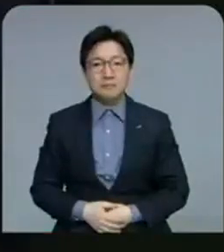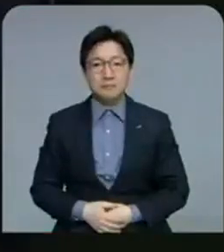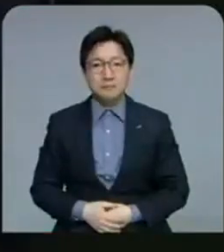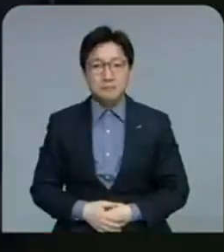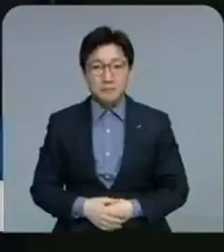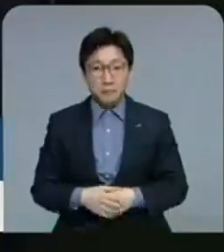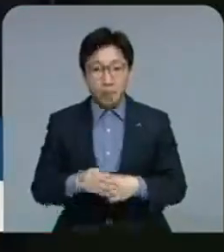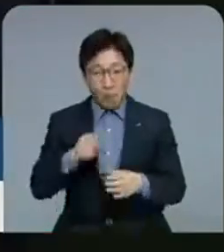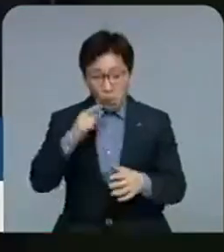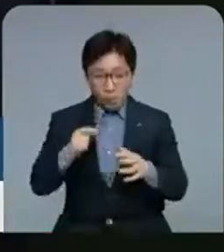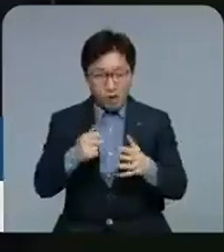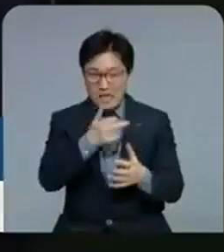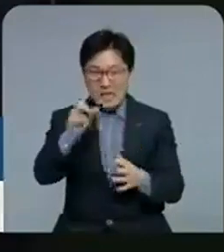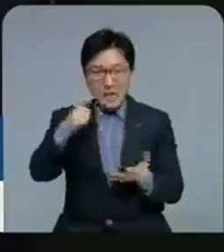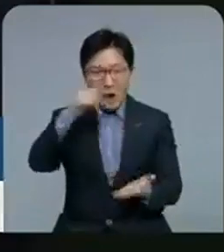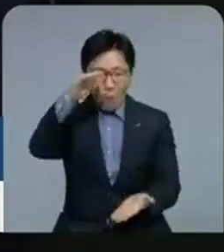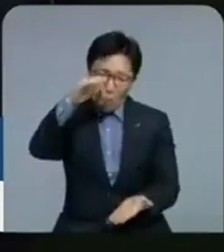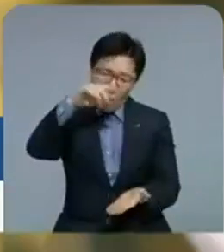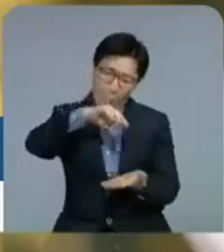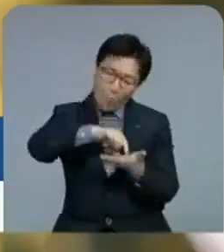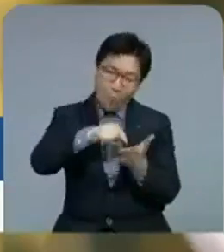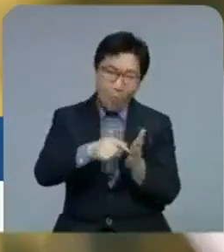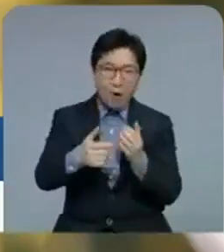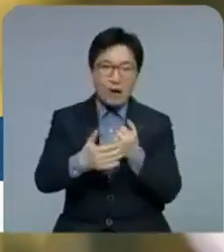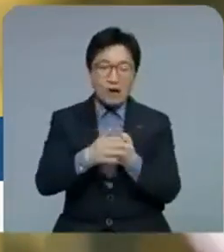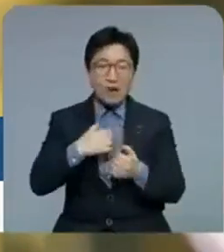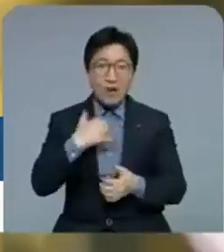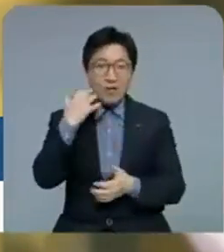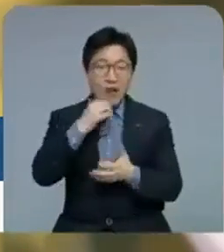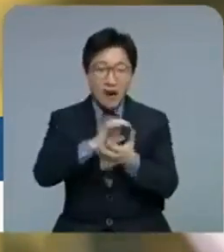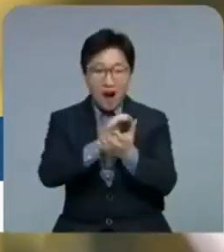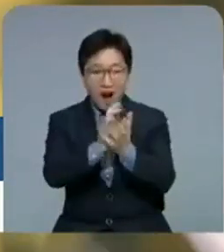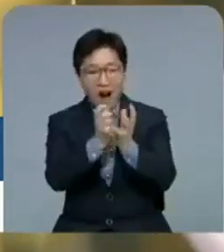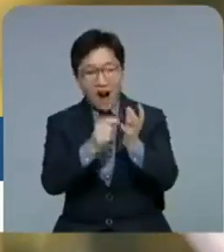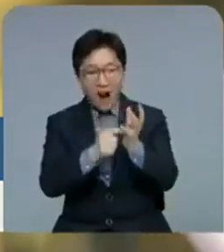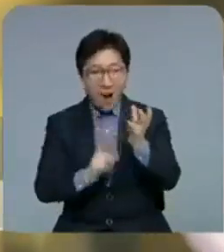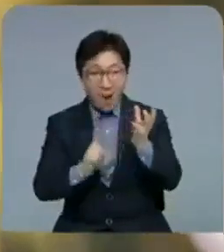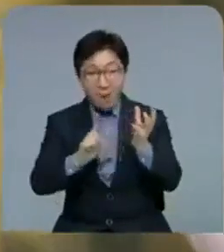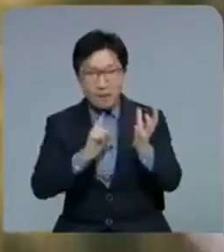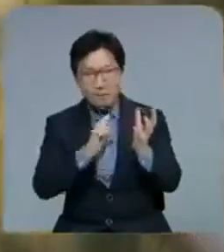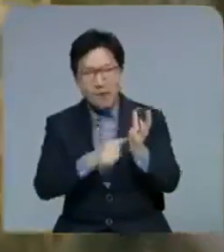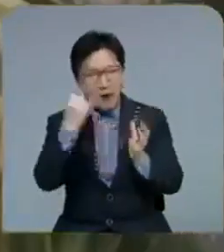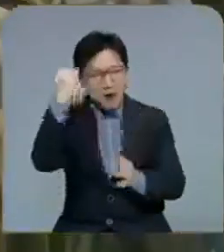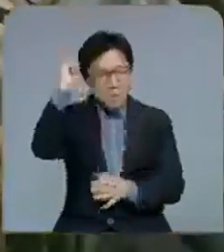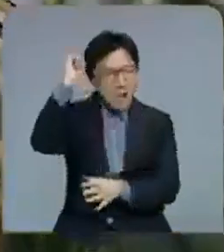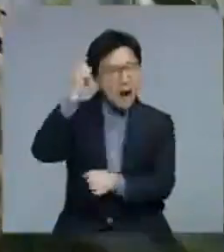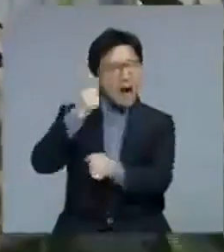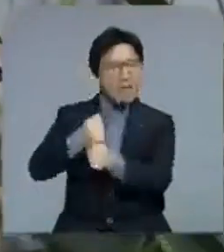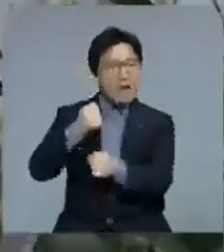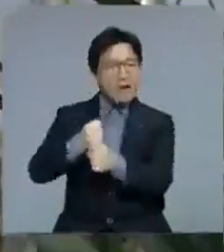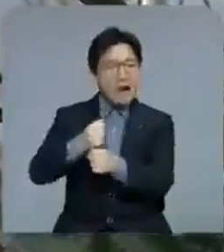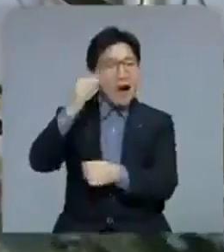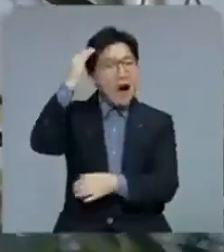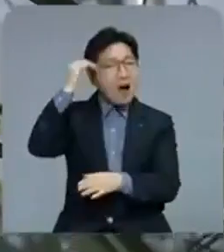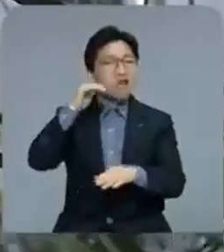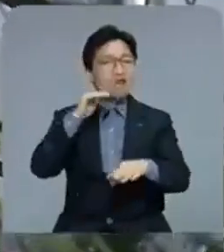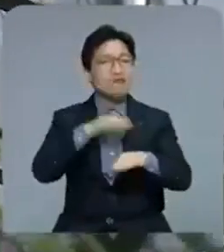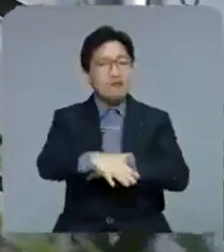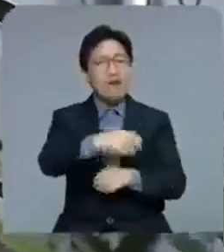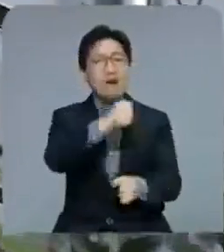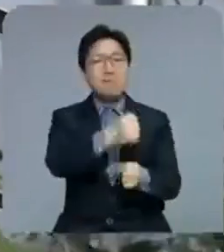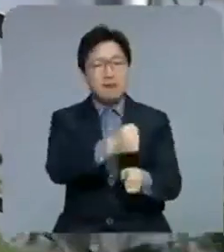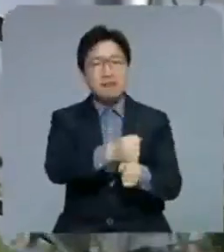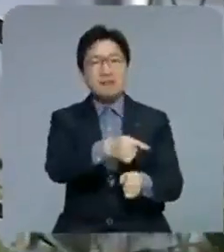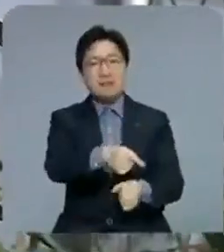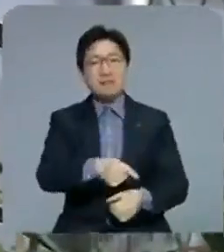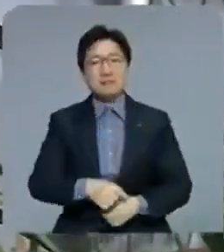자그마한 크기의 화분에 화사하게 핀 연분홍색 꽃. 농촌진흥청이 개발한 국산 난 신비디움의